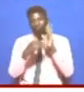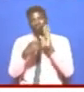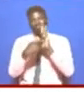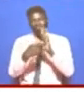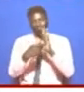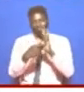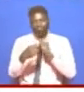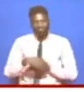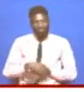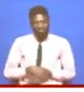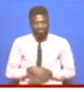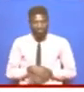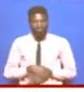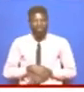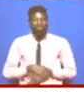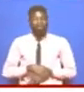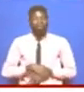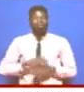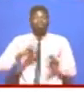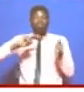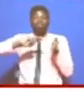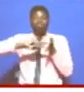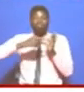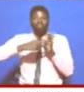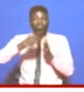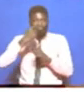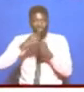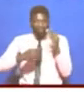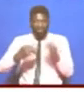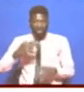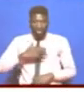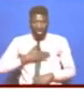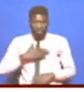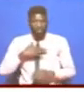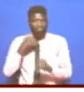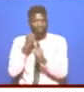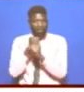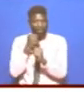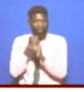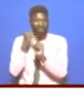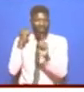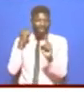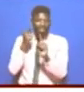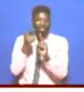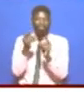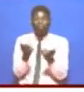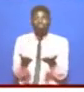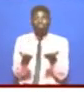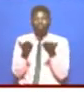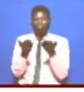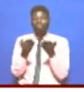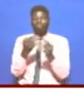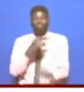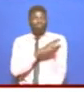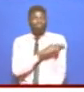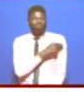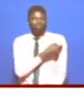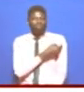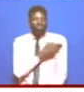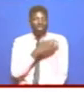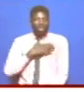Kumaanisha ya kwamba ile juhudi tumeweka ku improve infrastructure ya mahospitali yetu ya